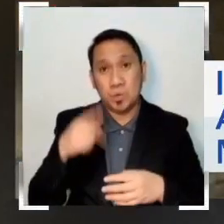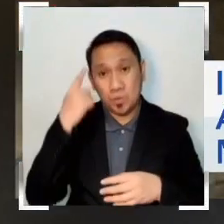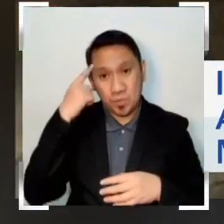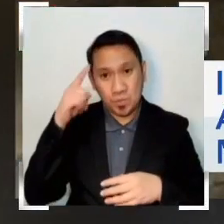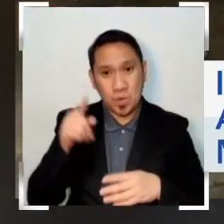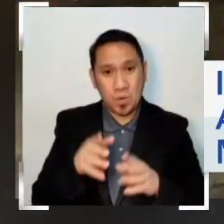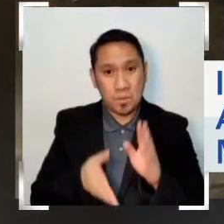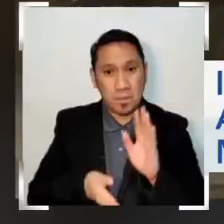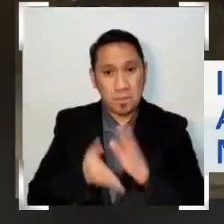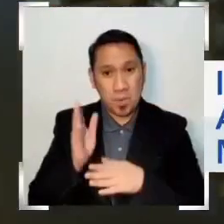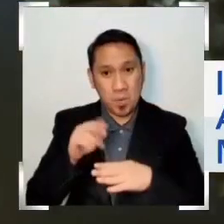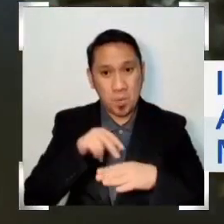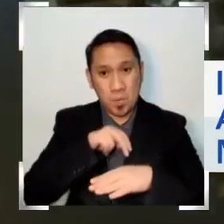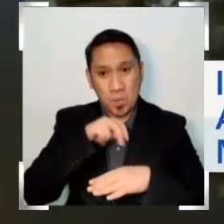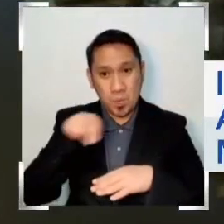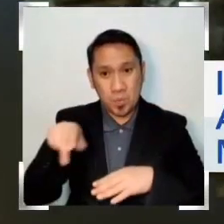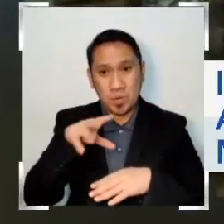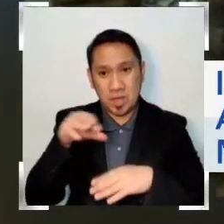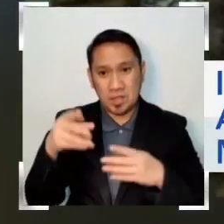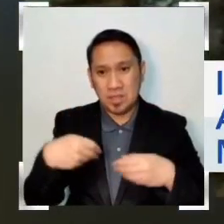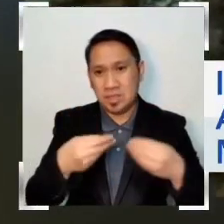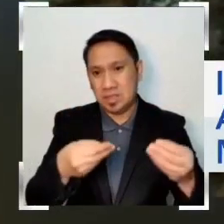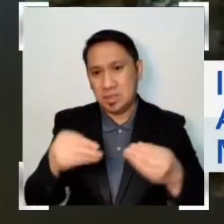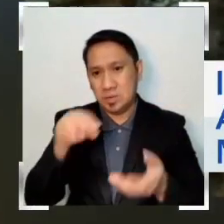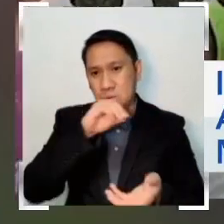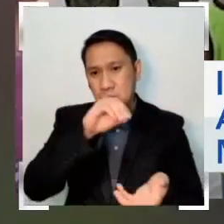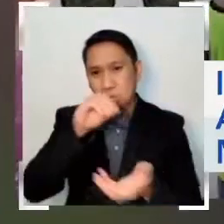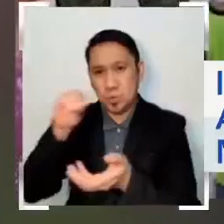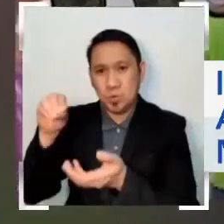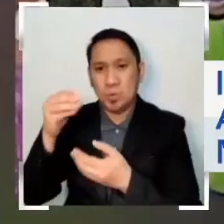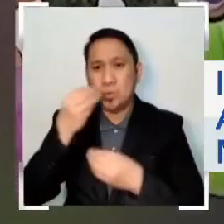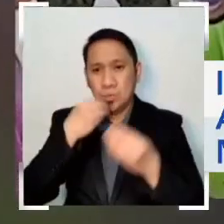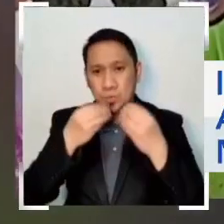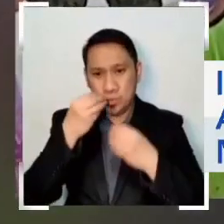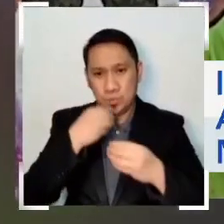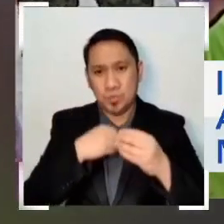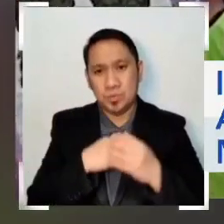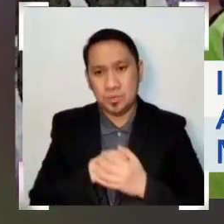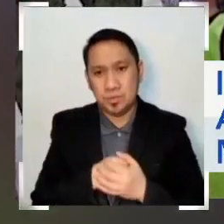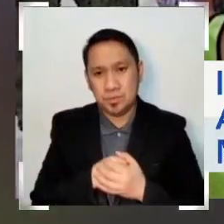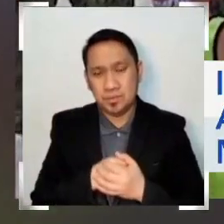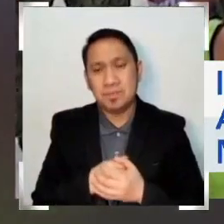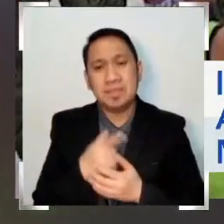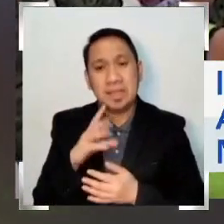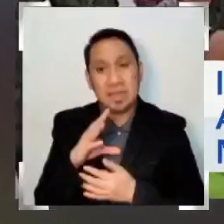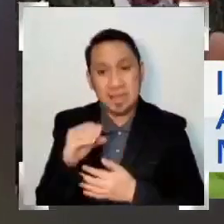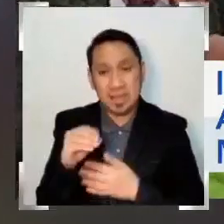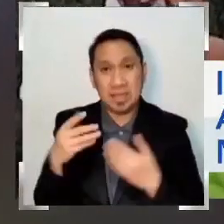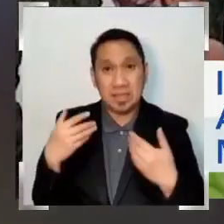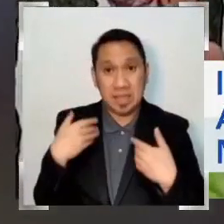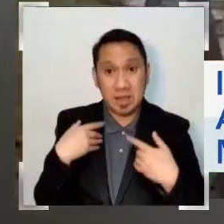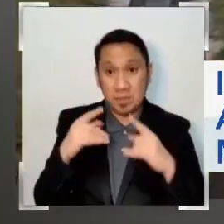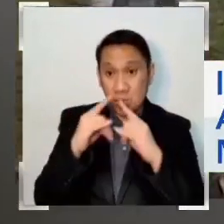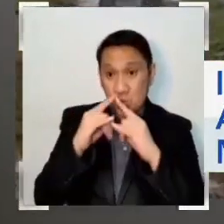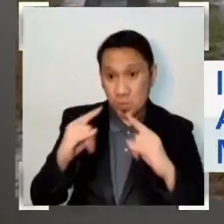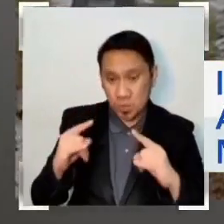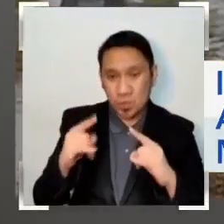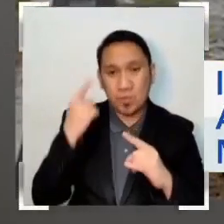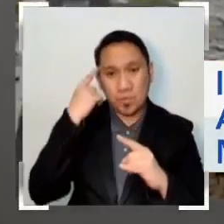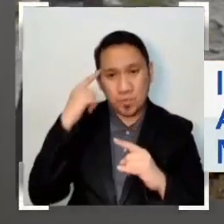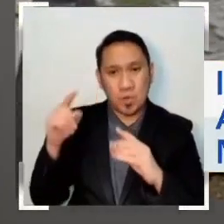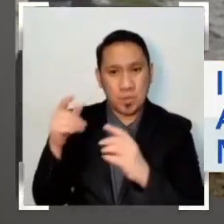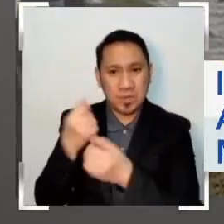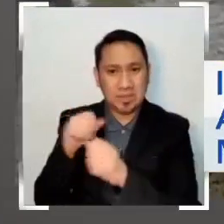Namahagi na ng pagkain ng LGU sa mga naapektuhan sa baha. Nagtayo na rin sila ng modular tents para sa evacuees. Ayon